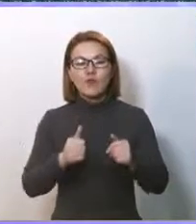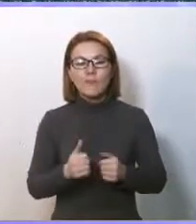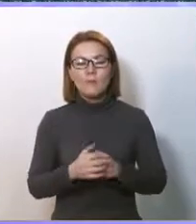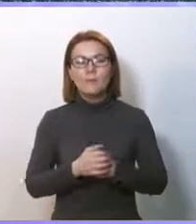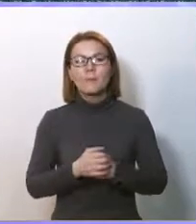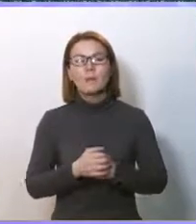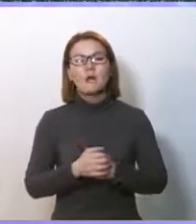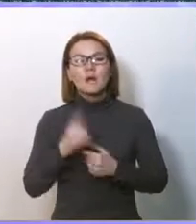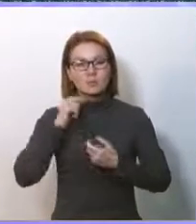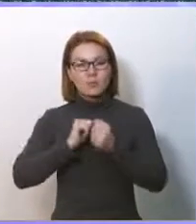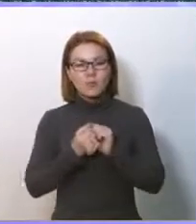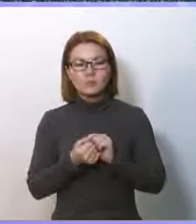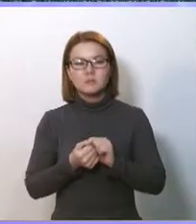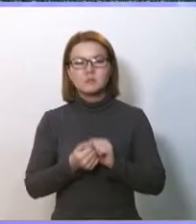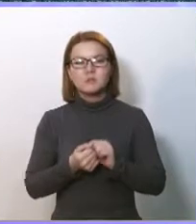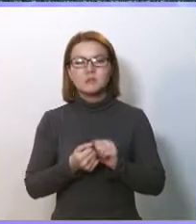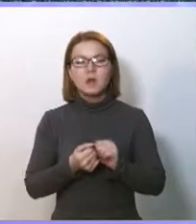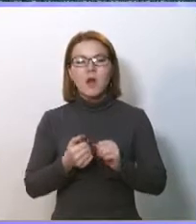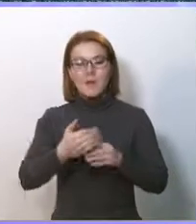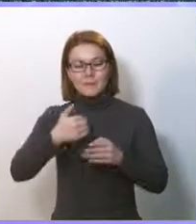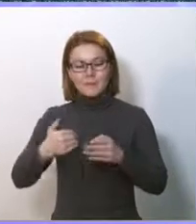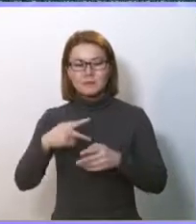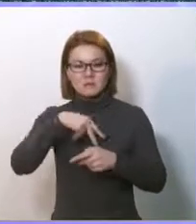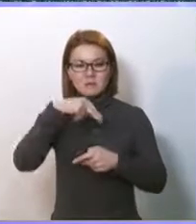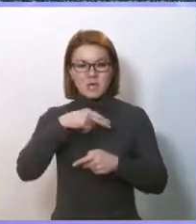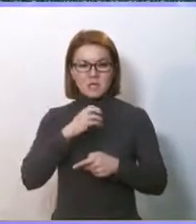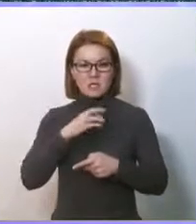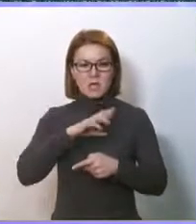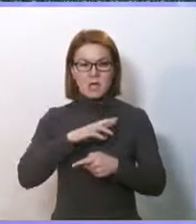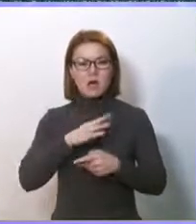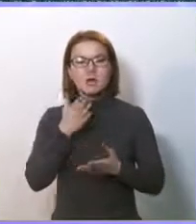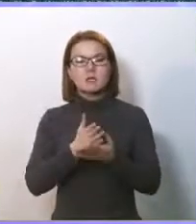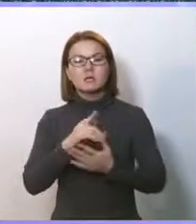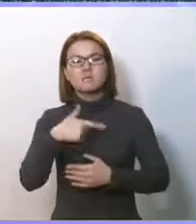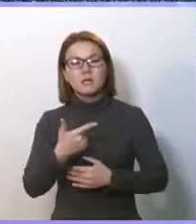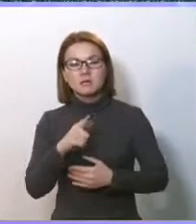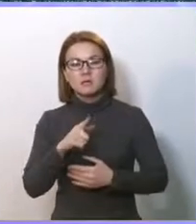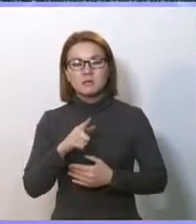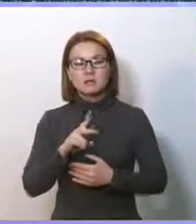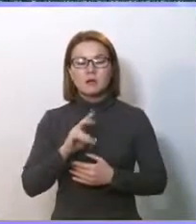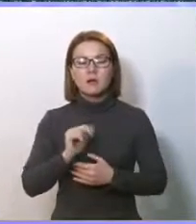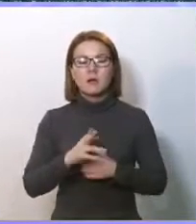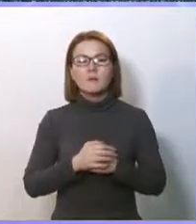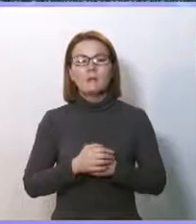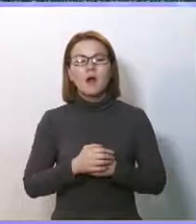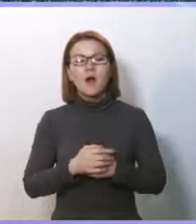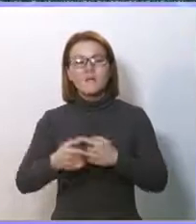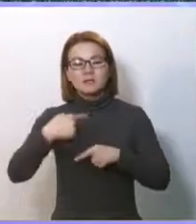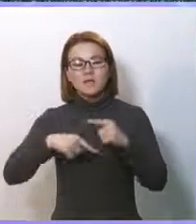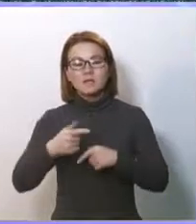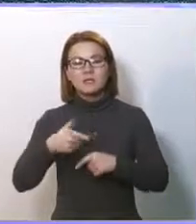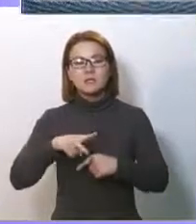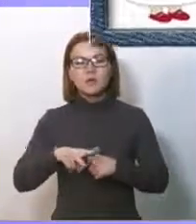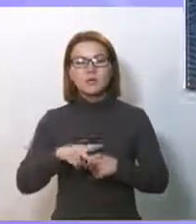формы. Запомните, перед «ся» стоит мягкий знак. Возвратные